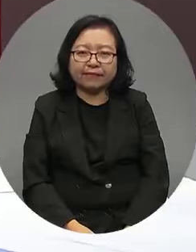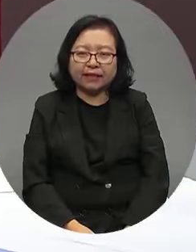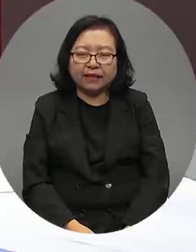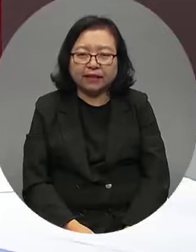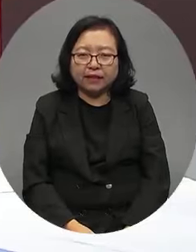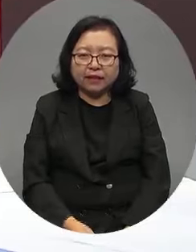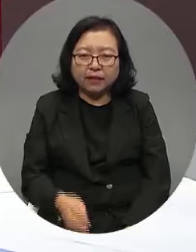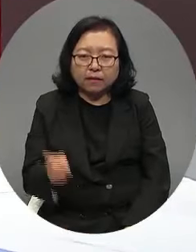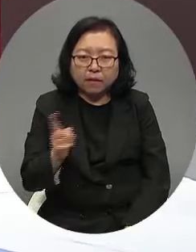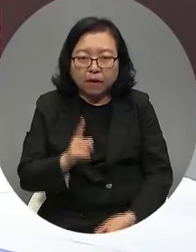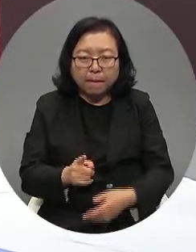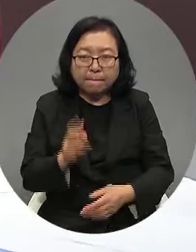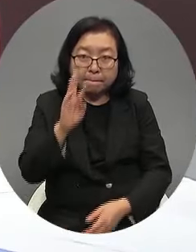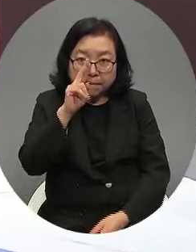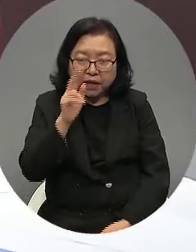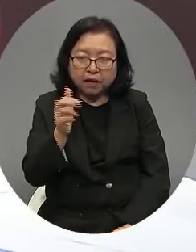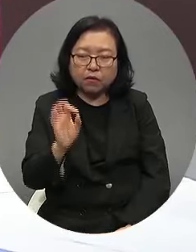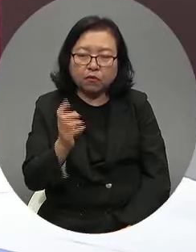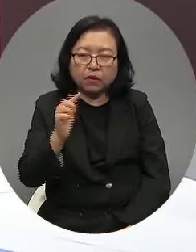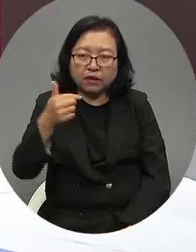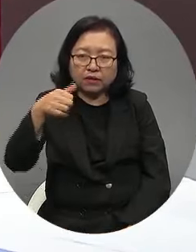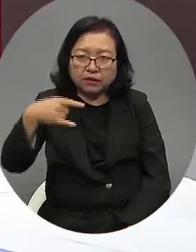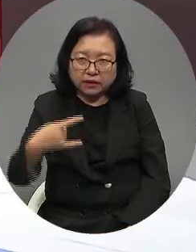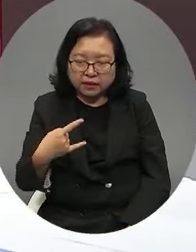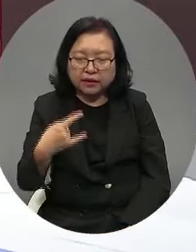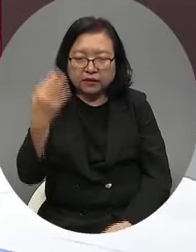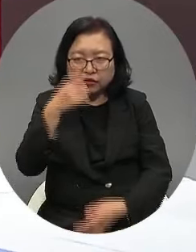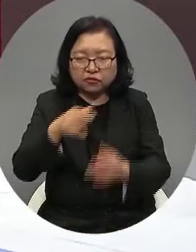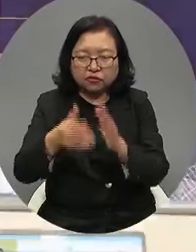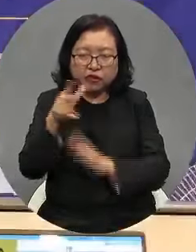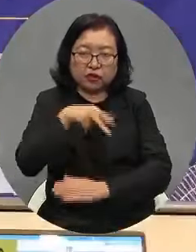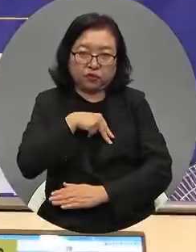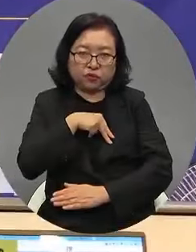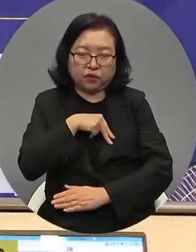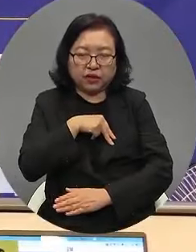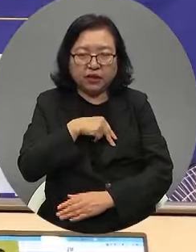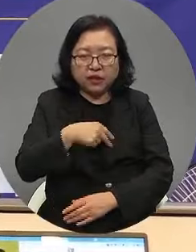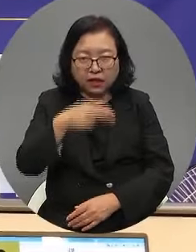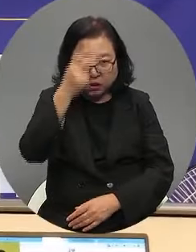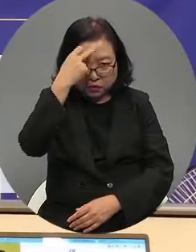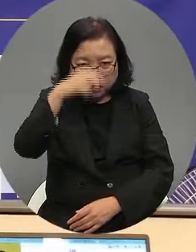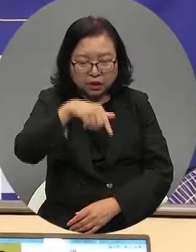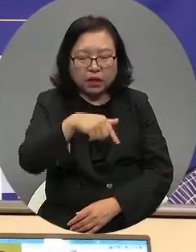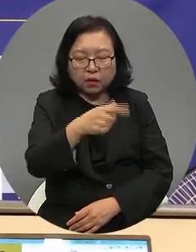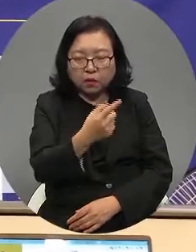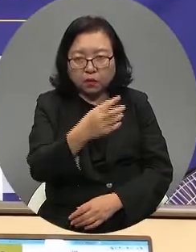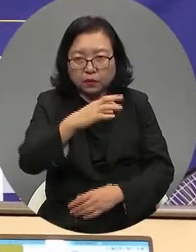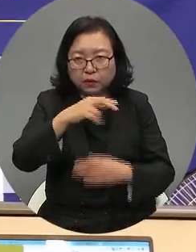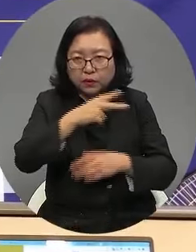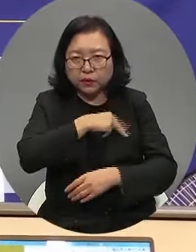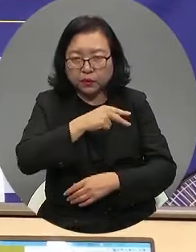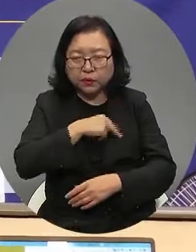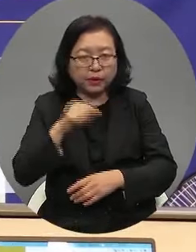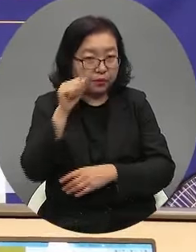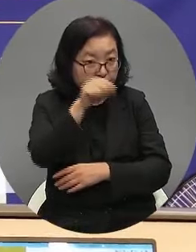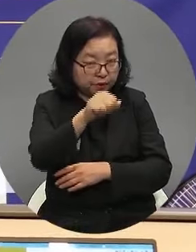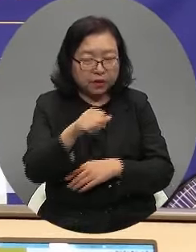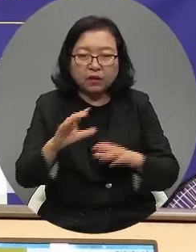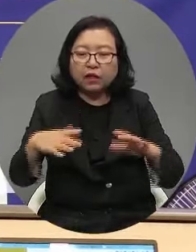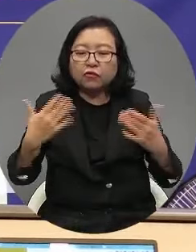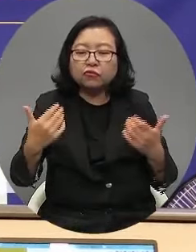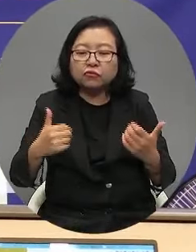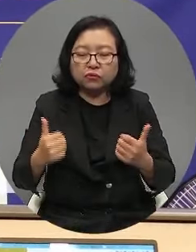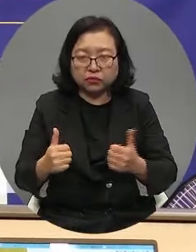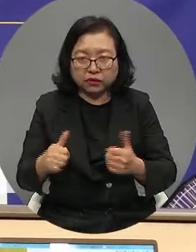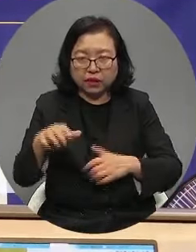박완희 청주시 의원이 기초의원 최초로 최고 위원에 도전합니다 박의원은 오늘 국회 소통관에서 기자